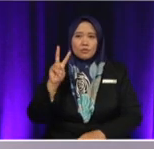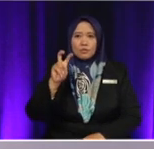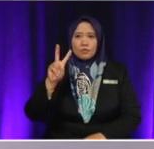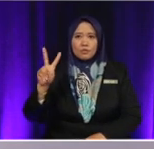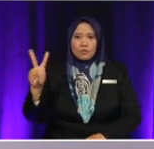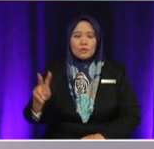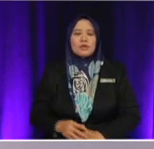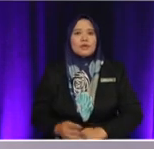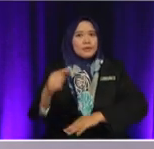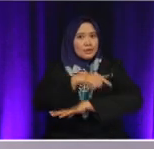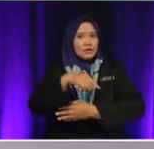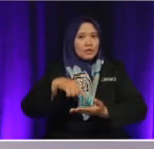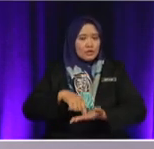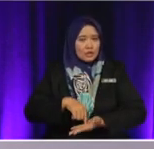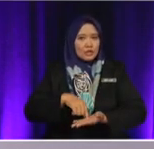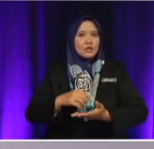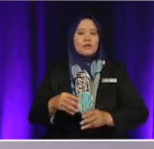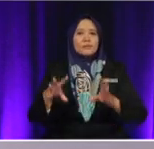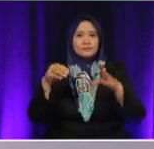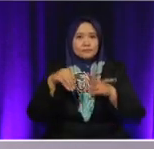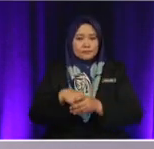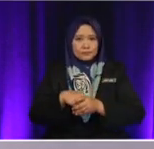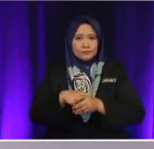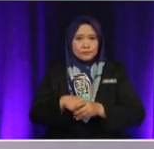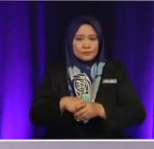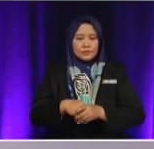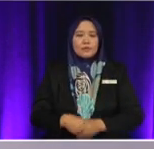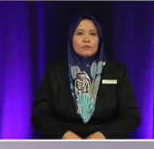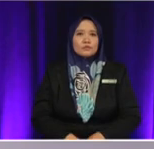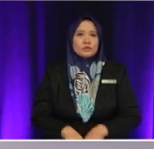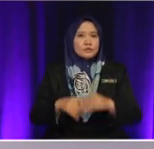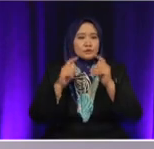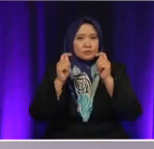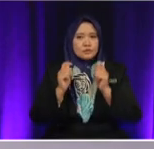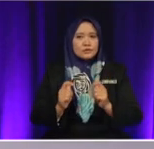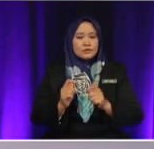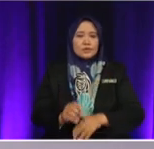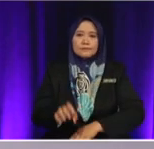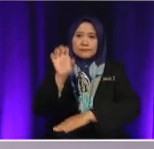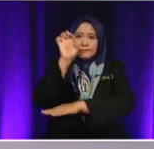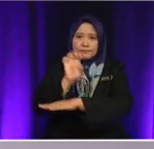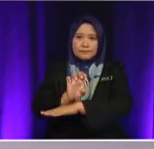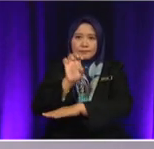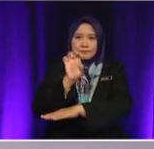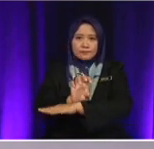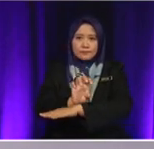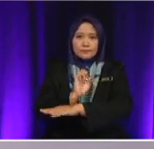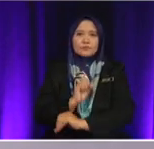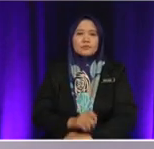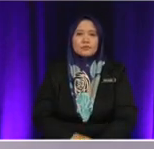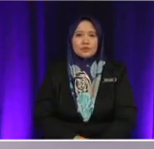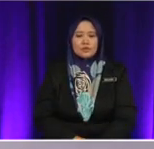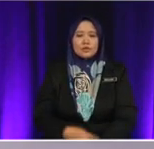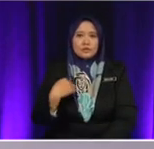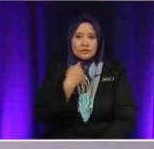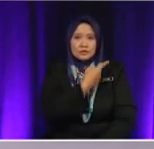akan ketengahkan mata pelajaran khususnya untuk mereka yang belajar di sekolah teknik dengan mata pelajarannya ialah pengajian keusahawanan. Dan kita